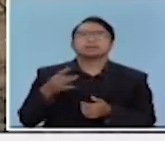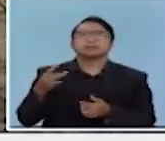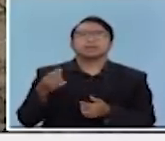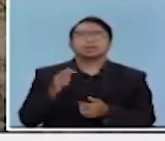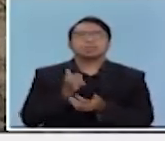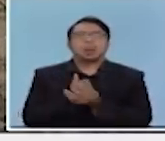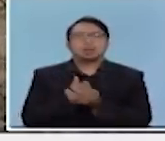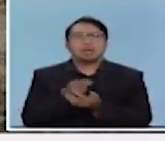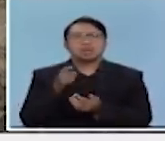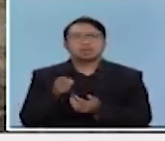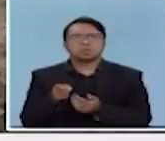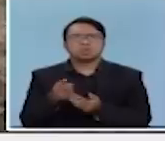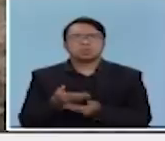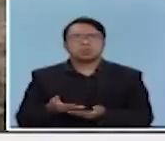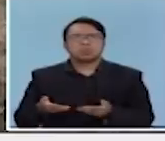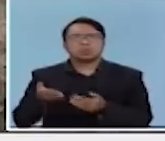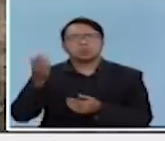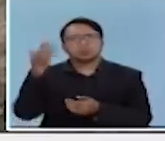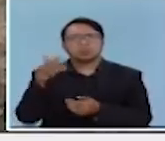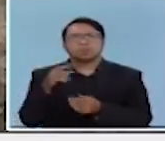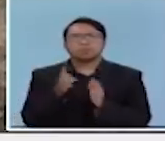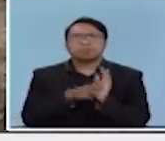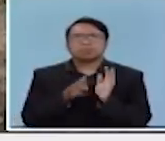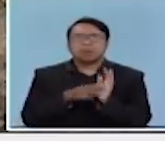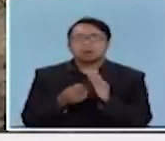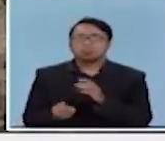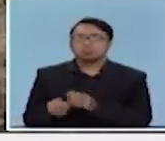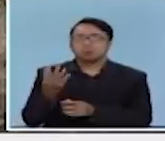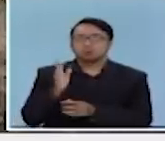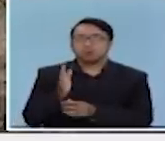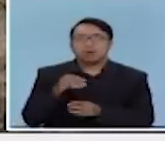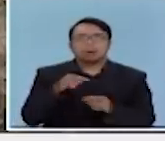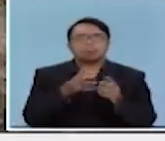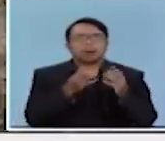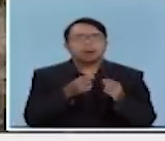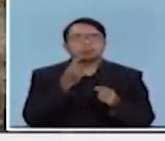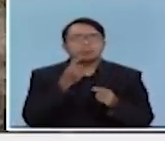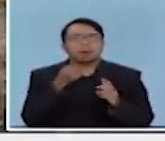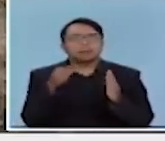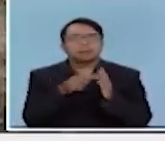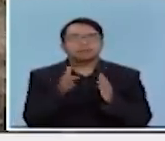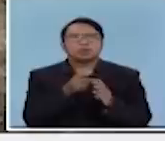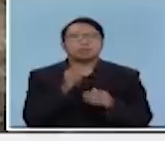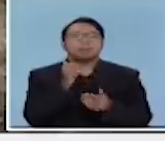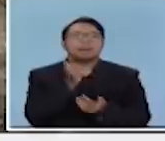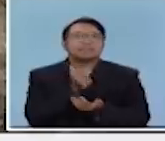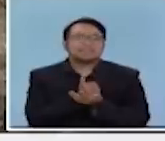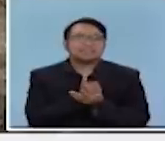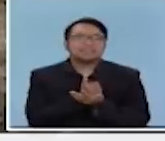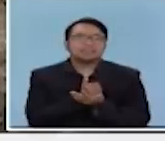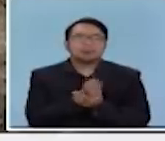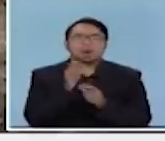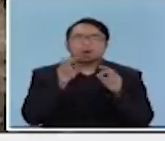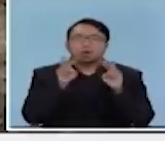yang sebelumnya itu menimbulkan masalah, jangan-jangan yang ini masih laku, masih ada yang suka. Jadi ada upaya